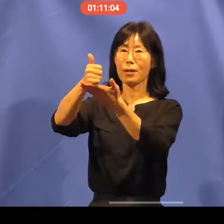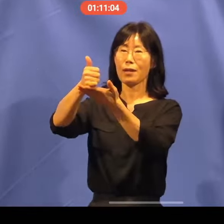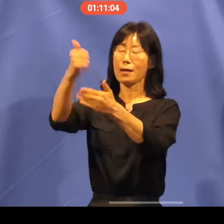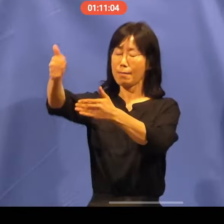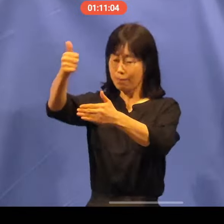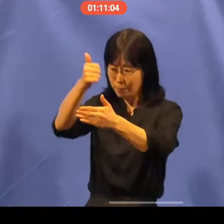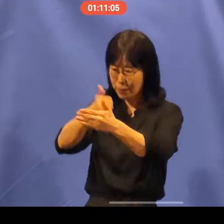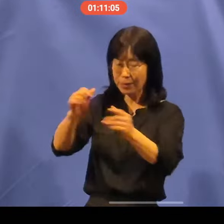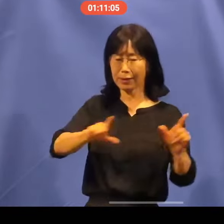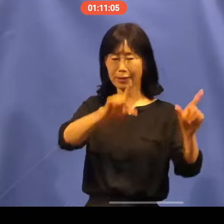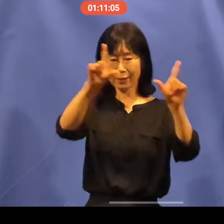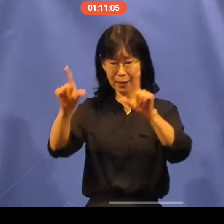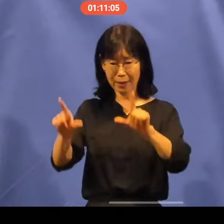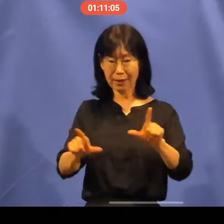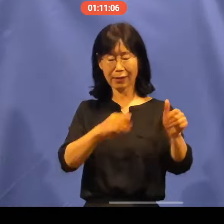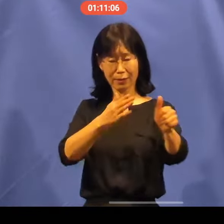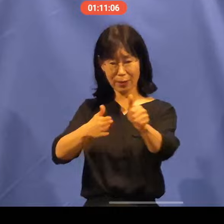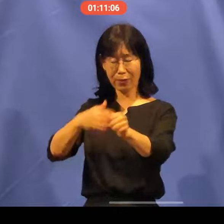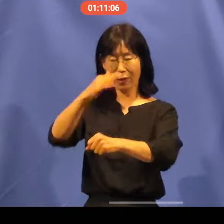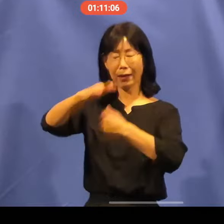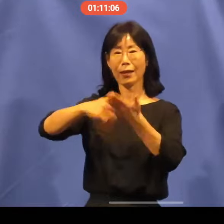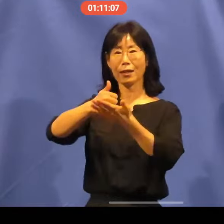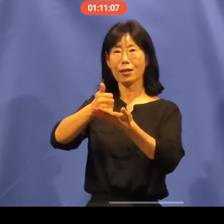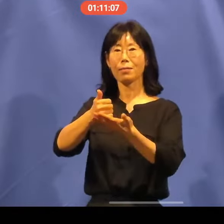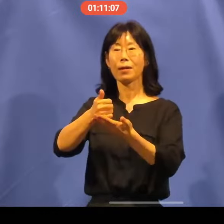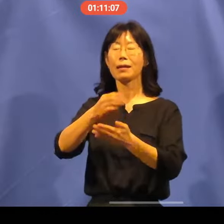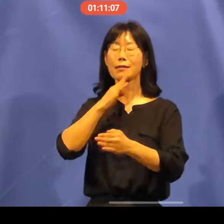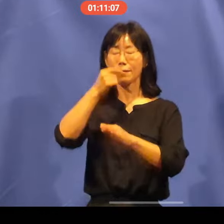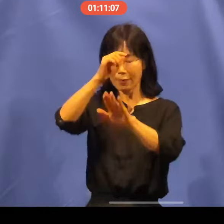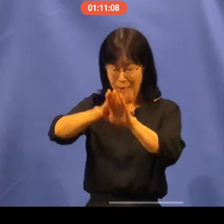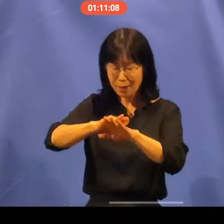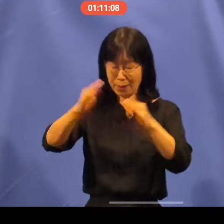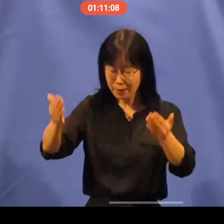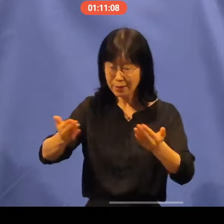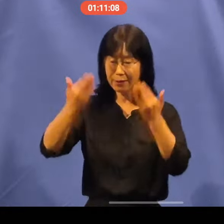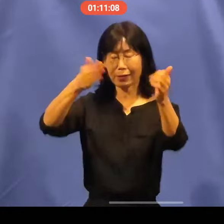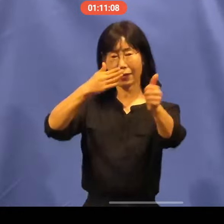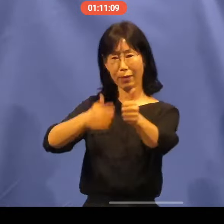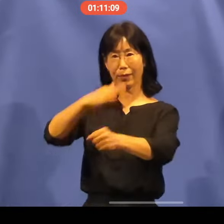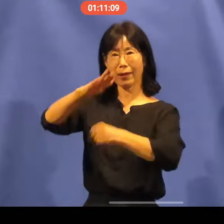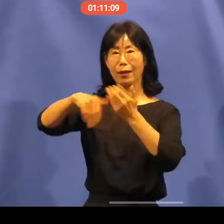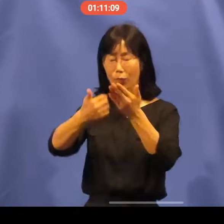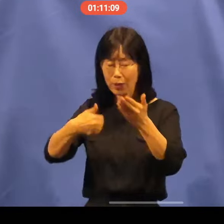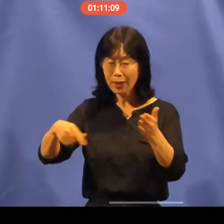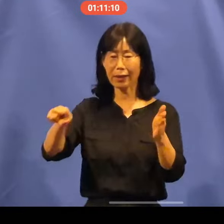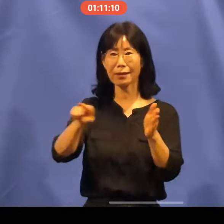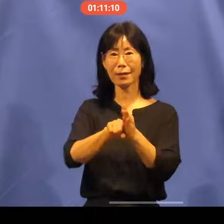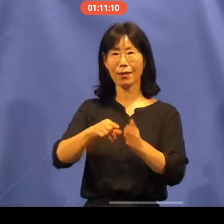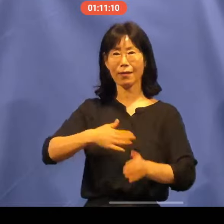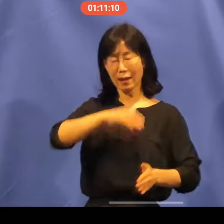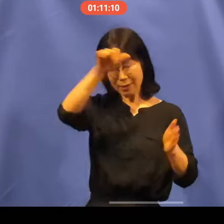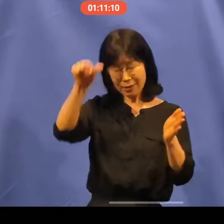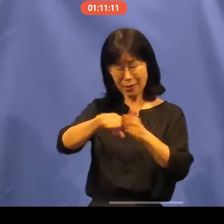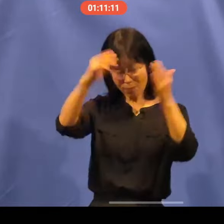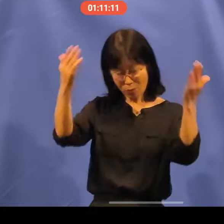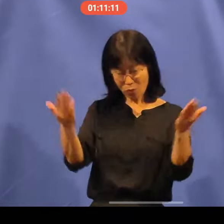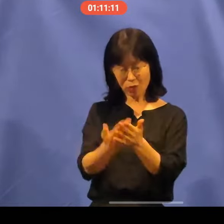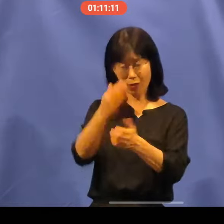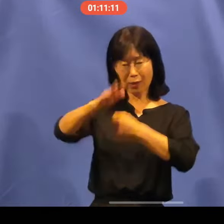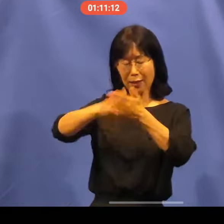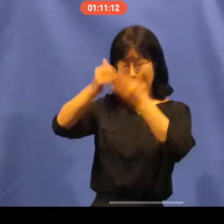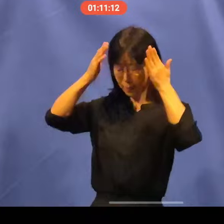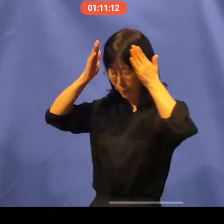삶을 살게 하시고 그분을 예배하고 그분에게 집중하고 그분을 위하여 우리의 인생의 모든 것이 초점을